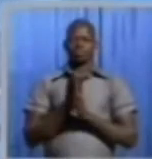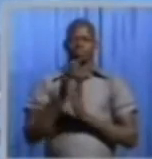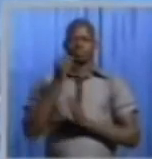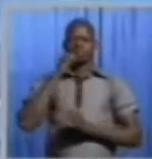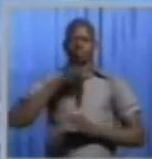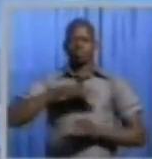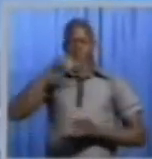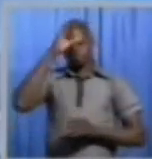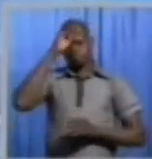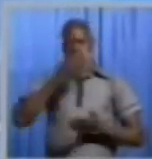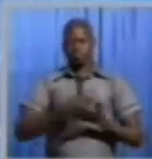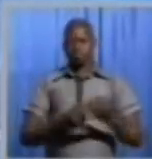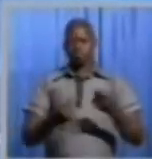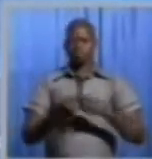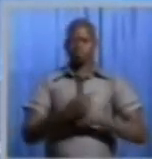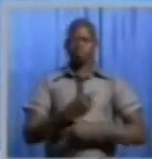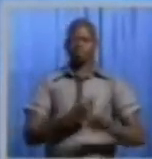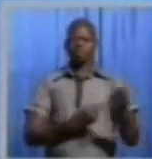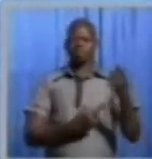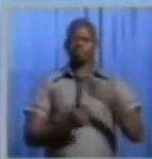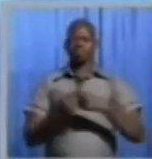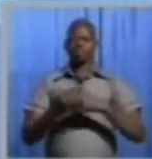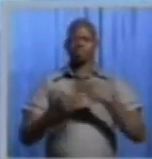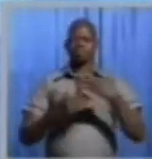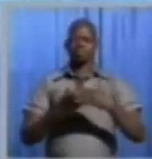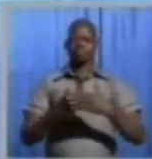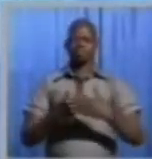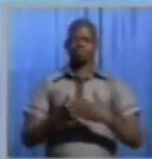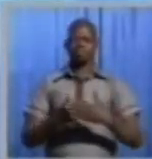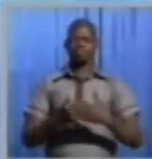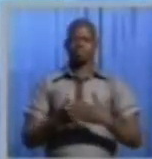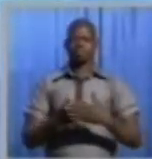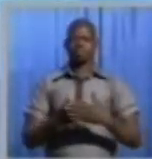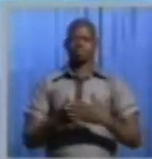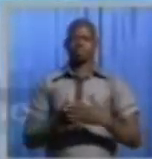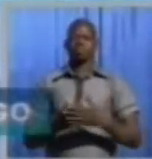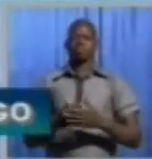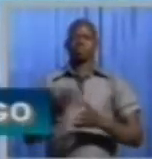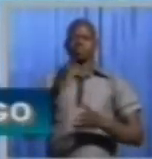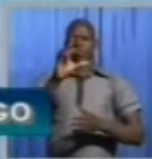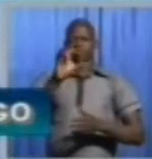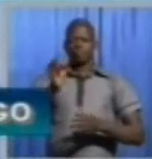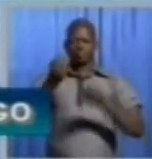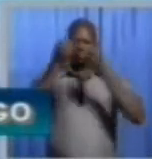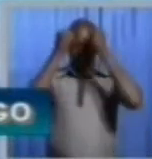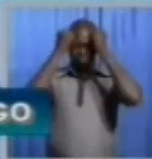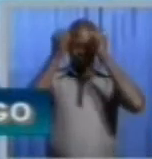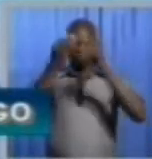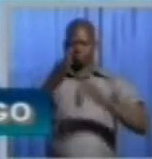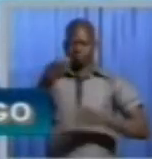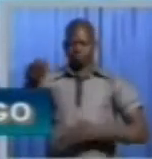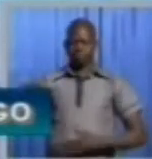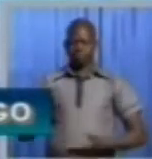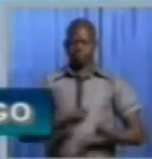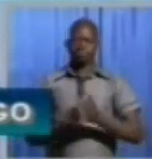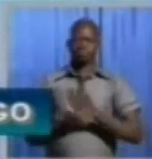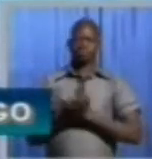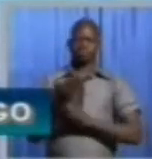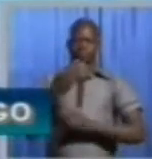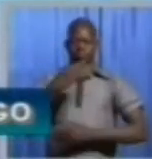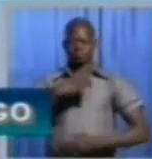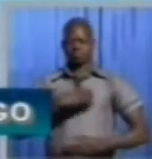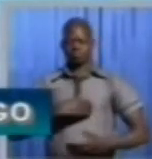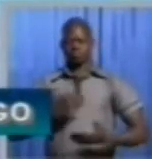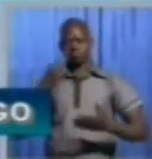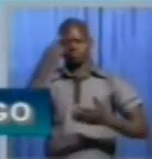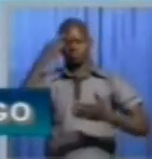Mesdames, Messieurs, bonjour et bienvenue à tous. Le président du FASO a ainsi reçu ce matin les vœux pour le